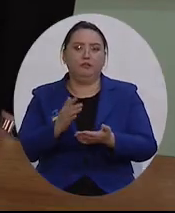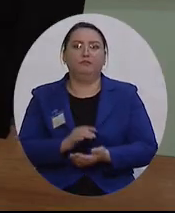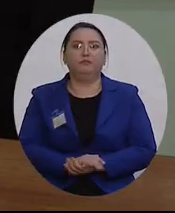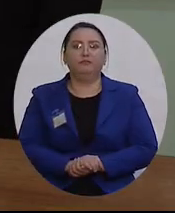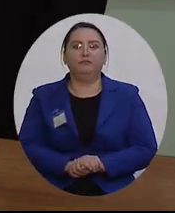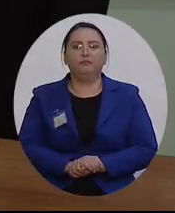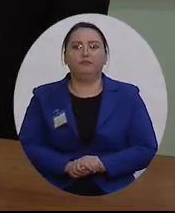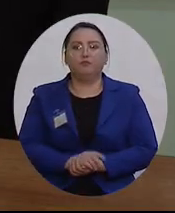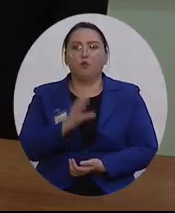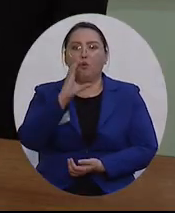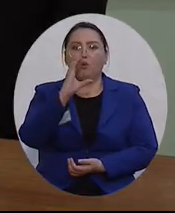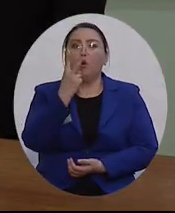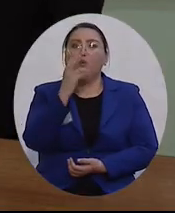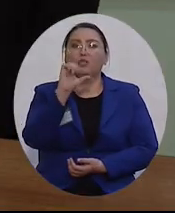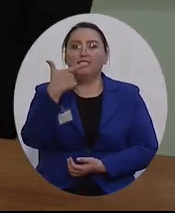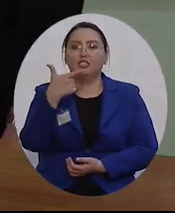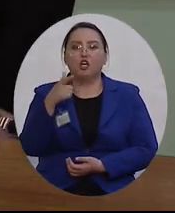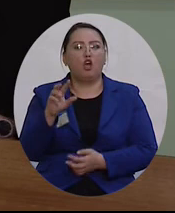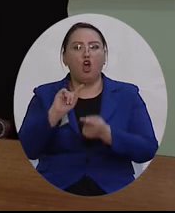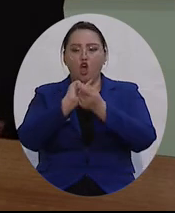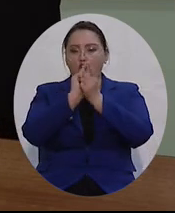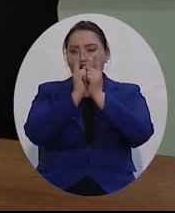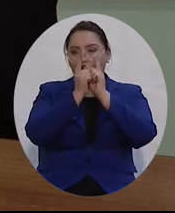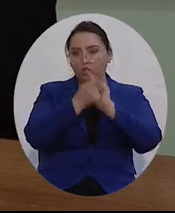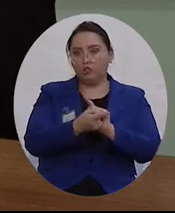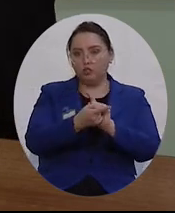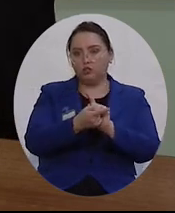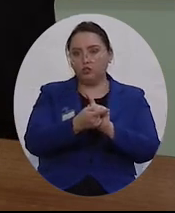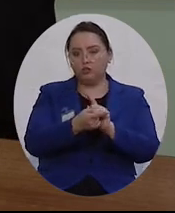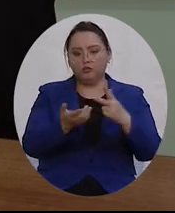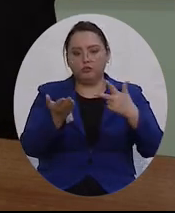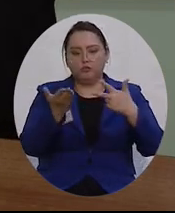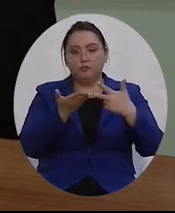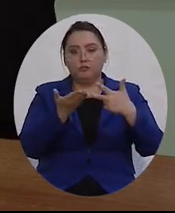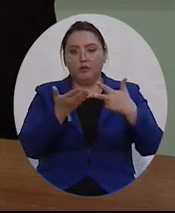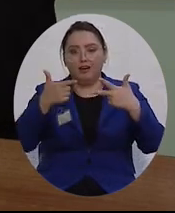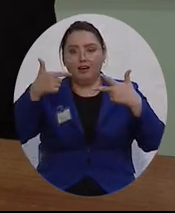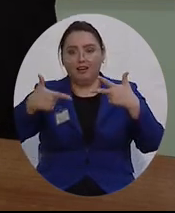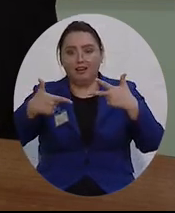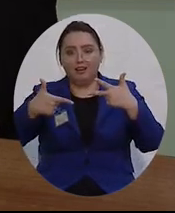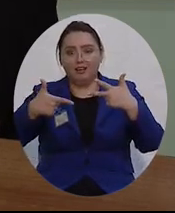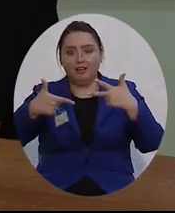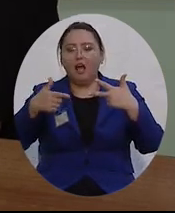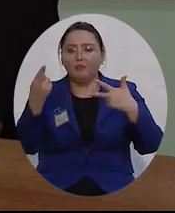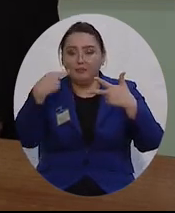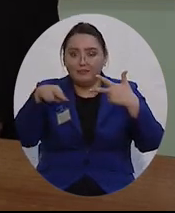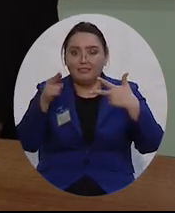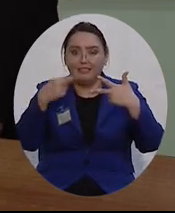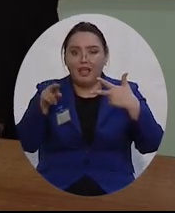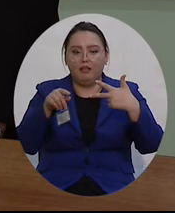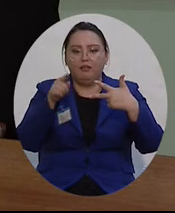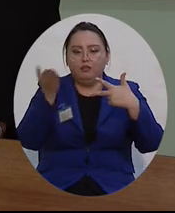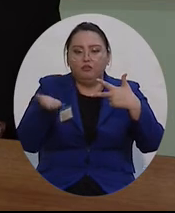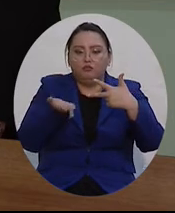За үсгийн хувьд өөрчлөгдөн ягаад гэвэл үгийн төгсгөлд орсон дэ үсэг маань ууран дэ үсэг болж гидсэж